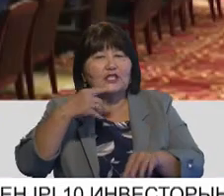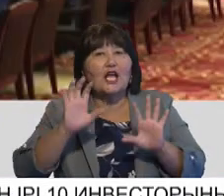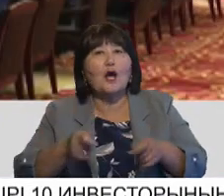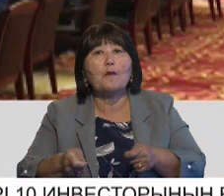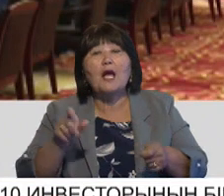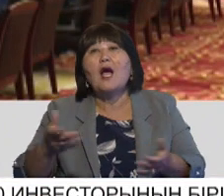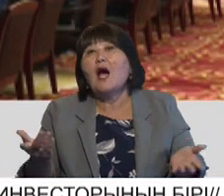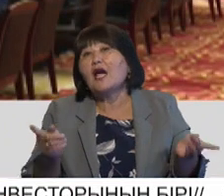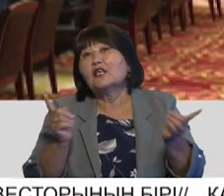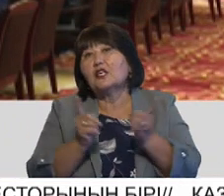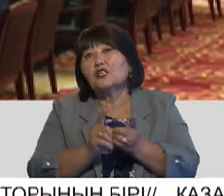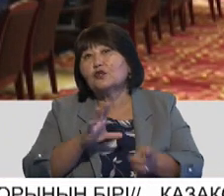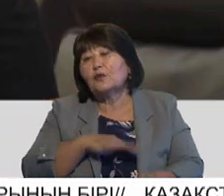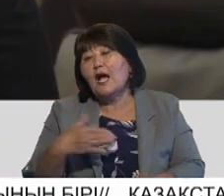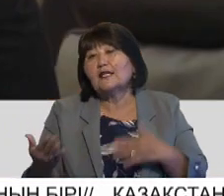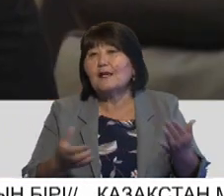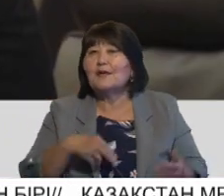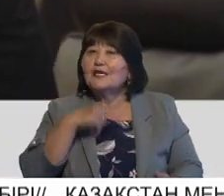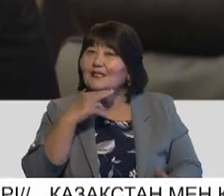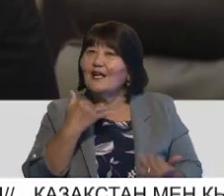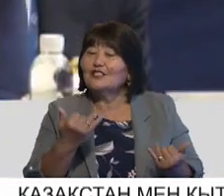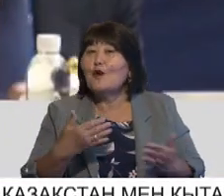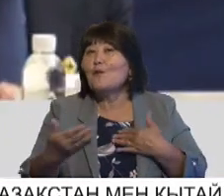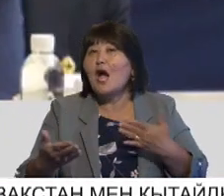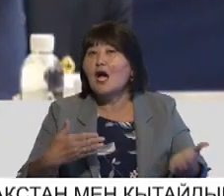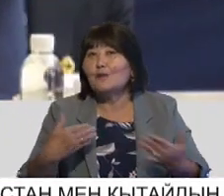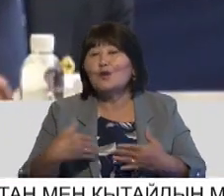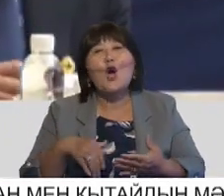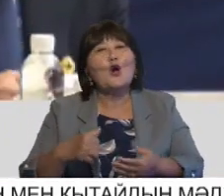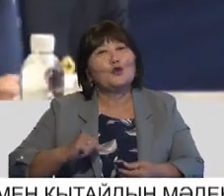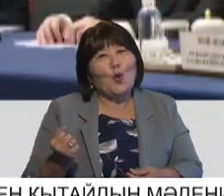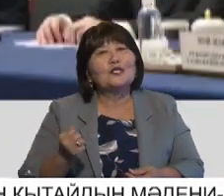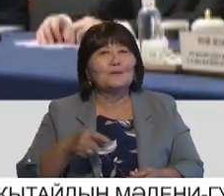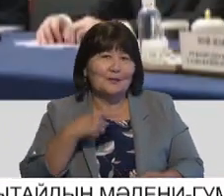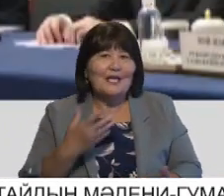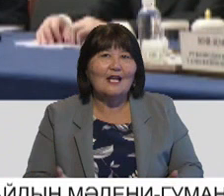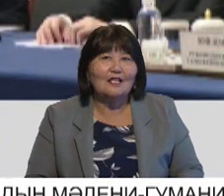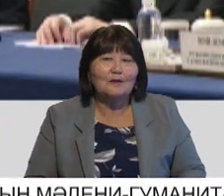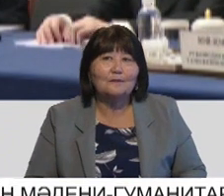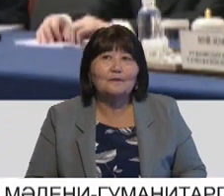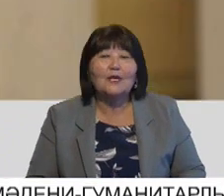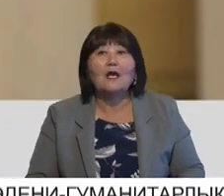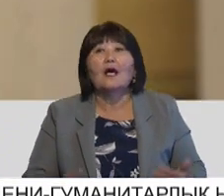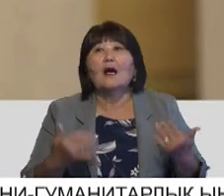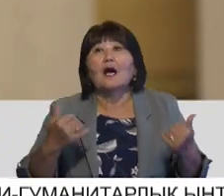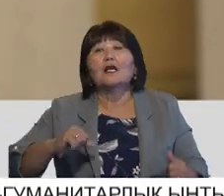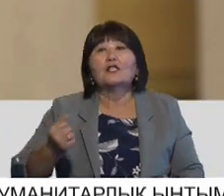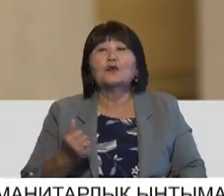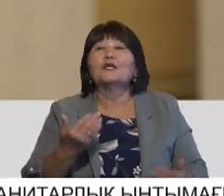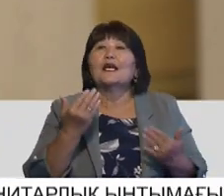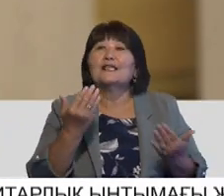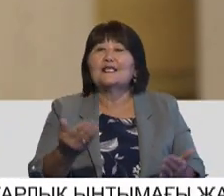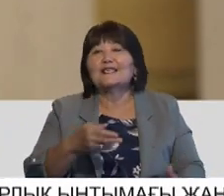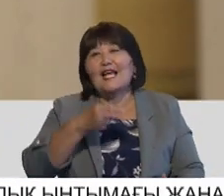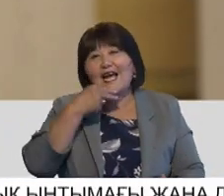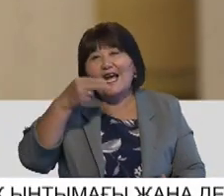Қай кездесуде болмасын тараптар жылы шырай танытып бір біріне досым деп айтады. Қадірлі досым, сізді